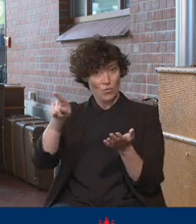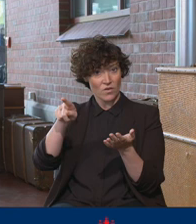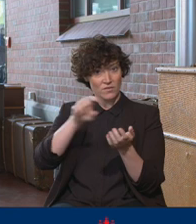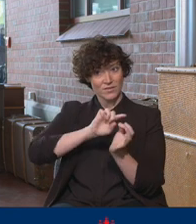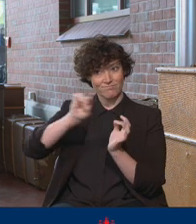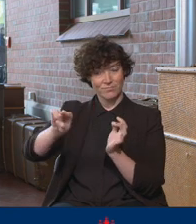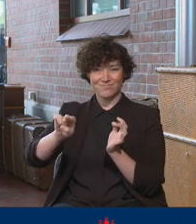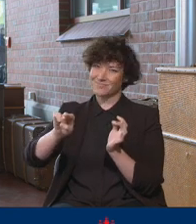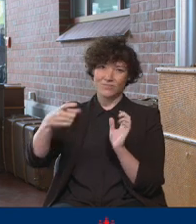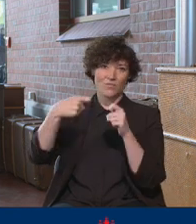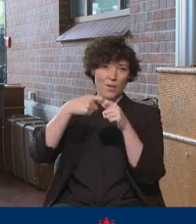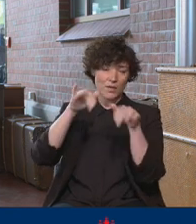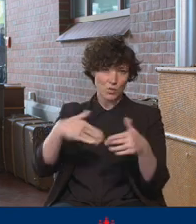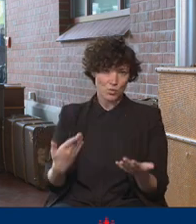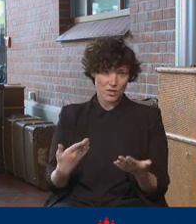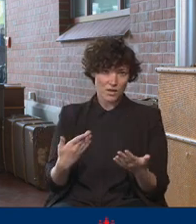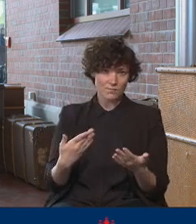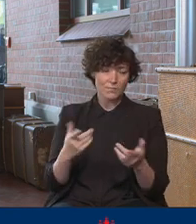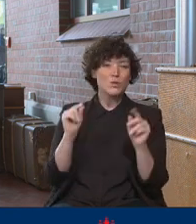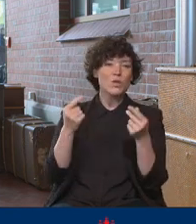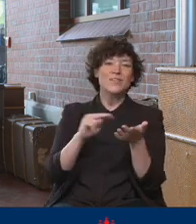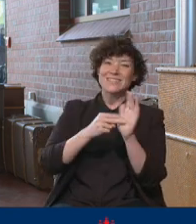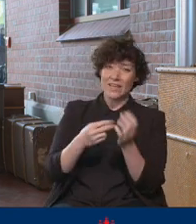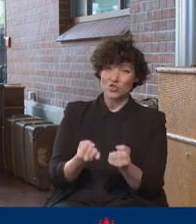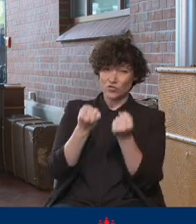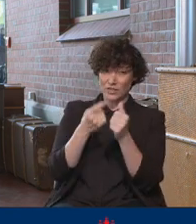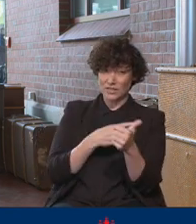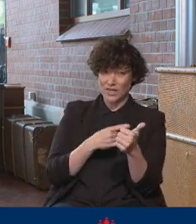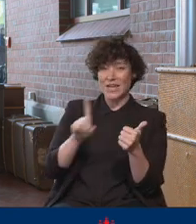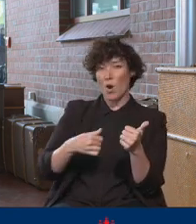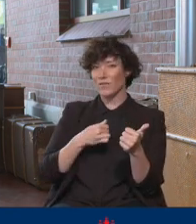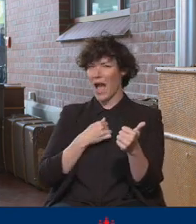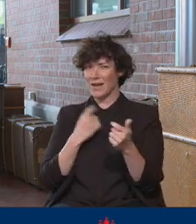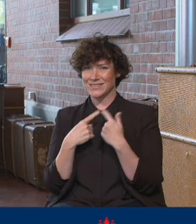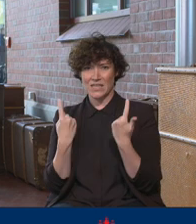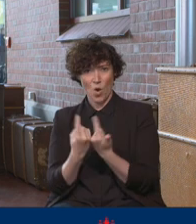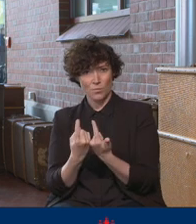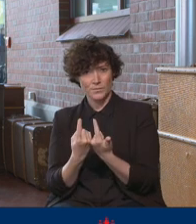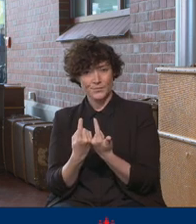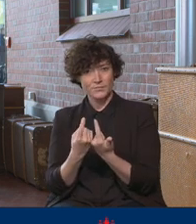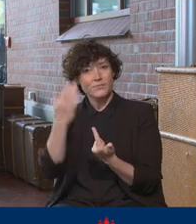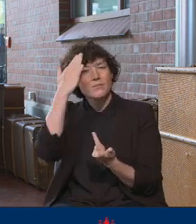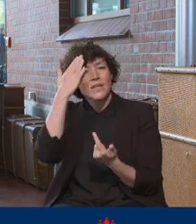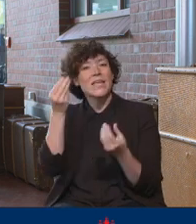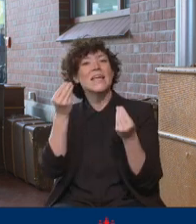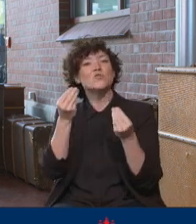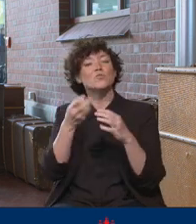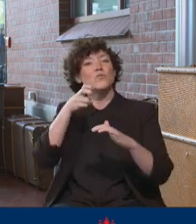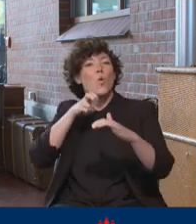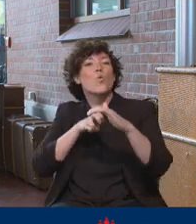neben diesen technischen schwierigkeiten dann auch ein angstraum jeder kennt diese angsträume bei unterführung